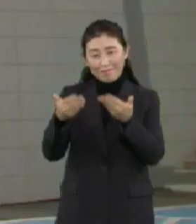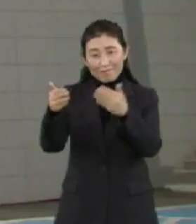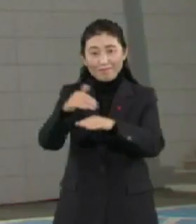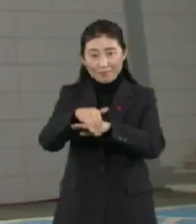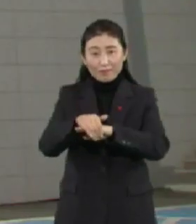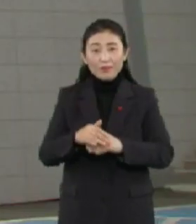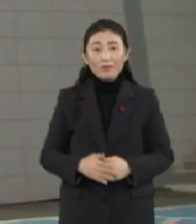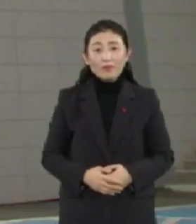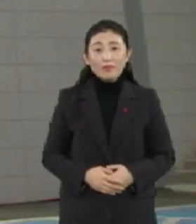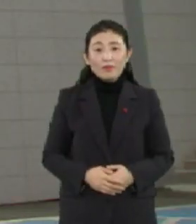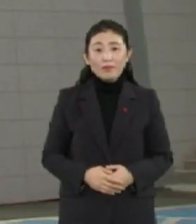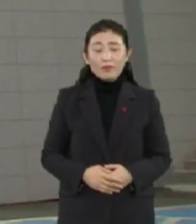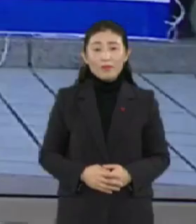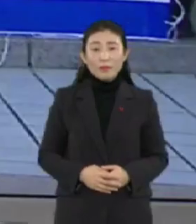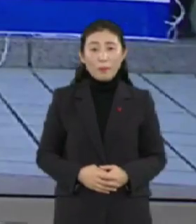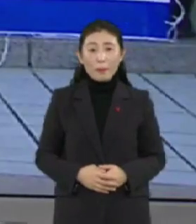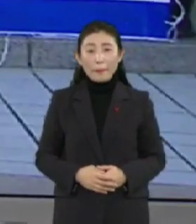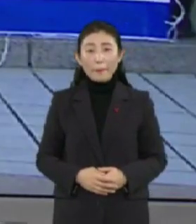예정입니다.